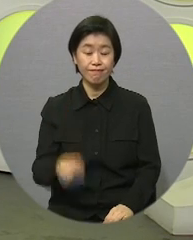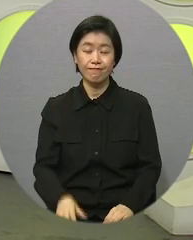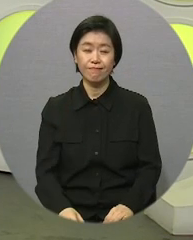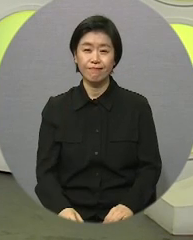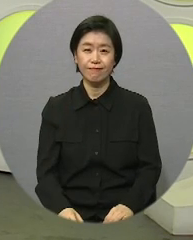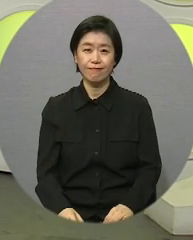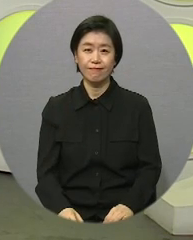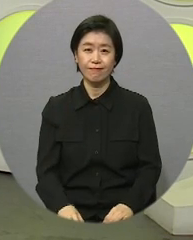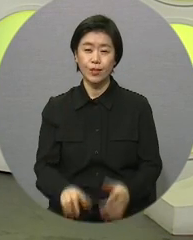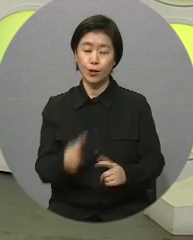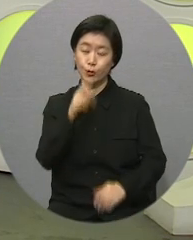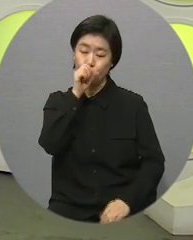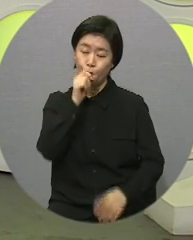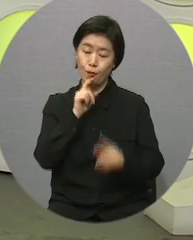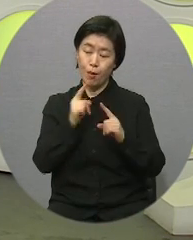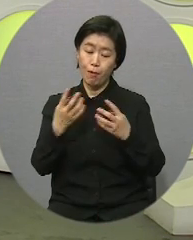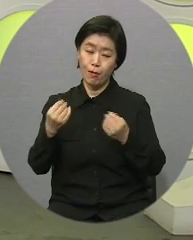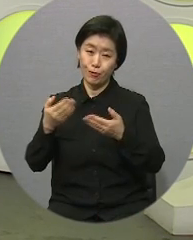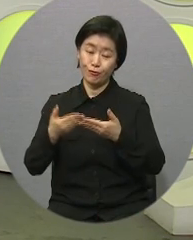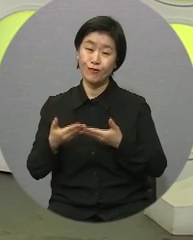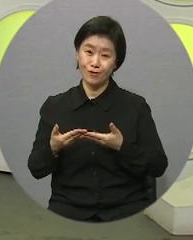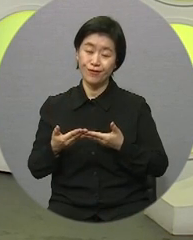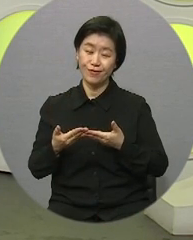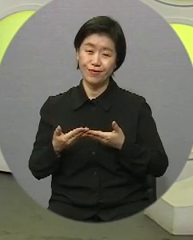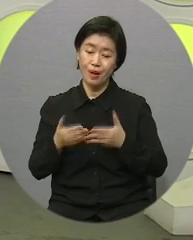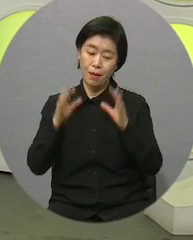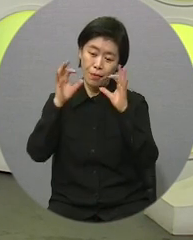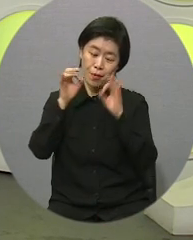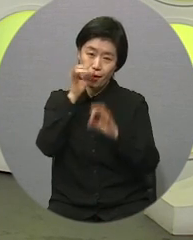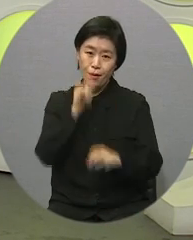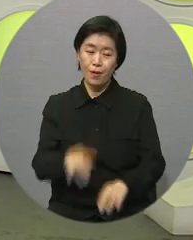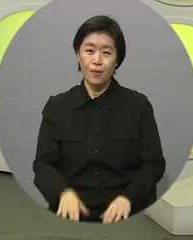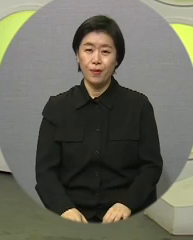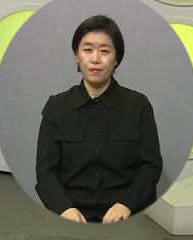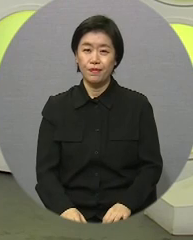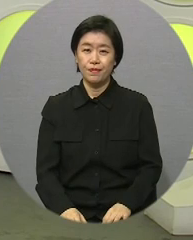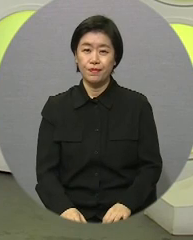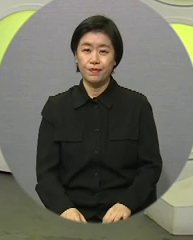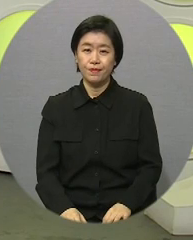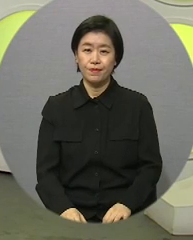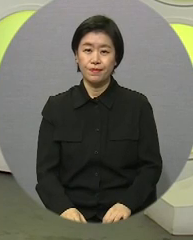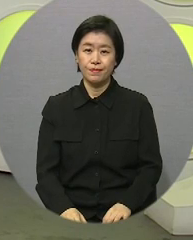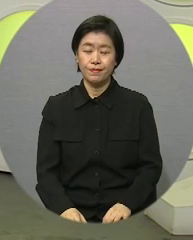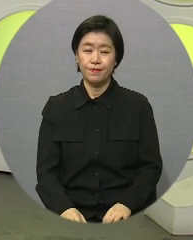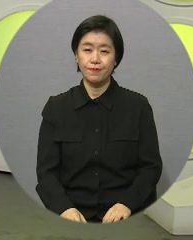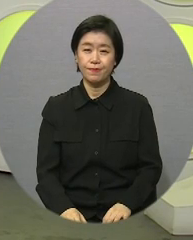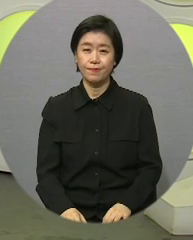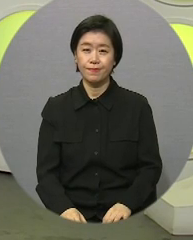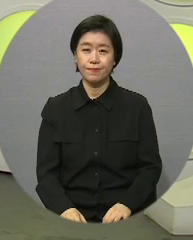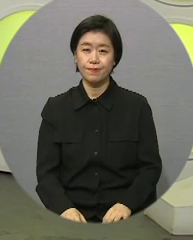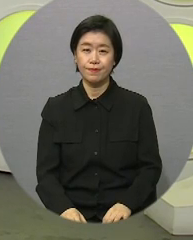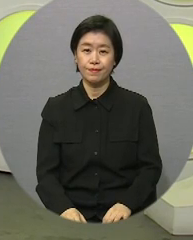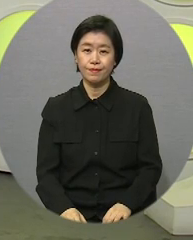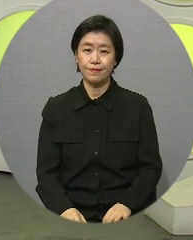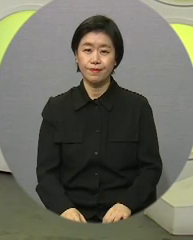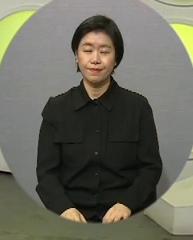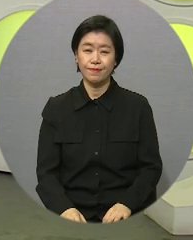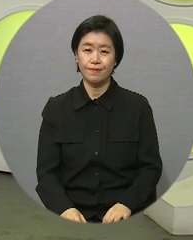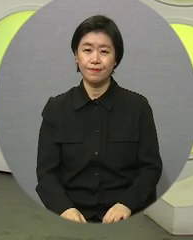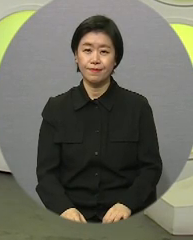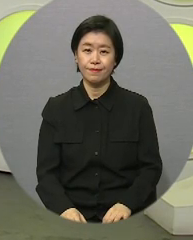좋은 이야기도 해 주시는데 저희도 이렇게 또 활동하고 계시는 홍수 씨 모시기 위해서 진짜 막 한참을